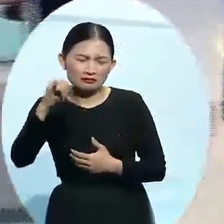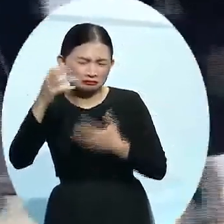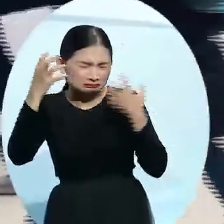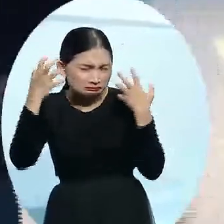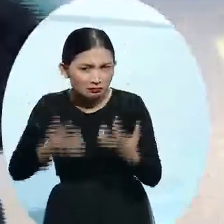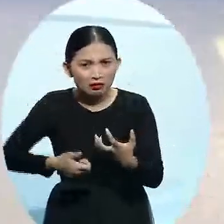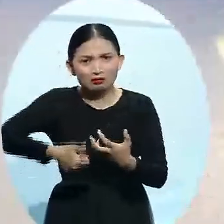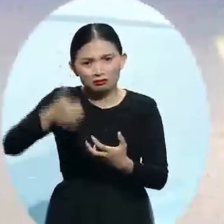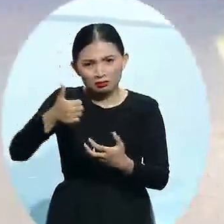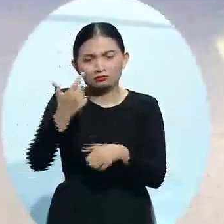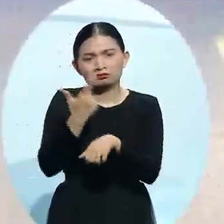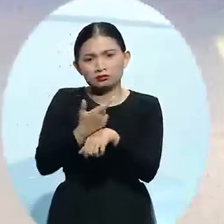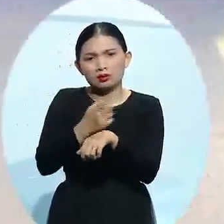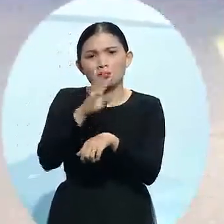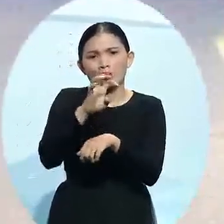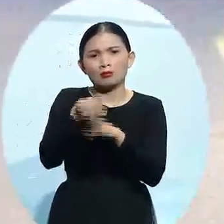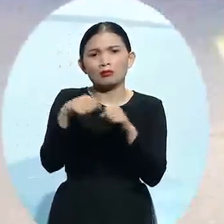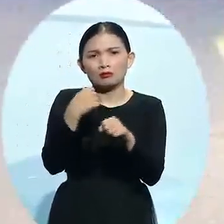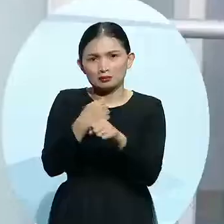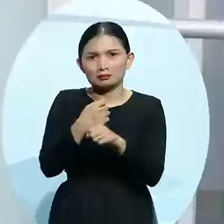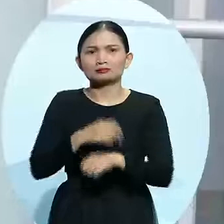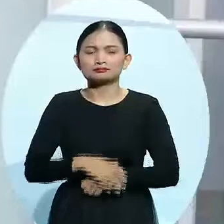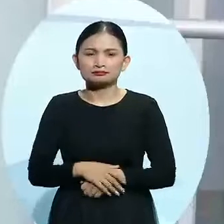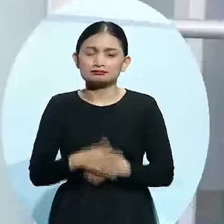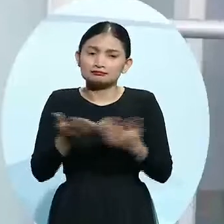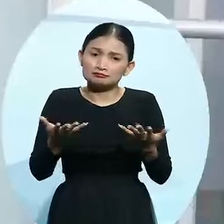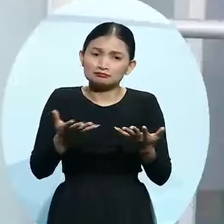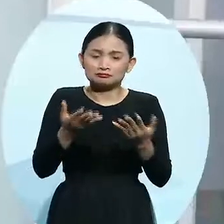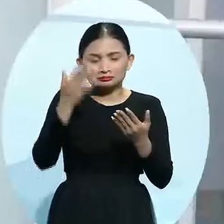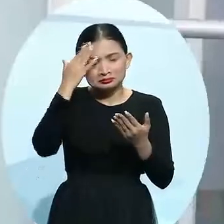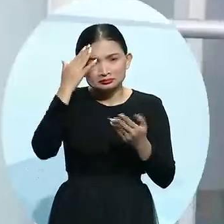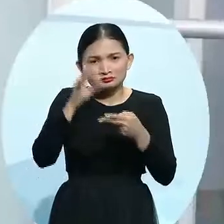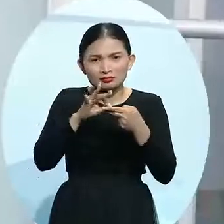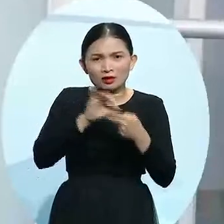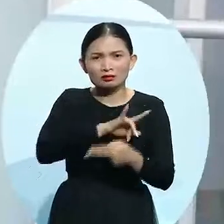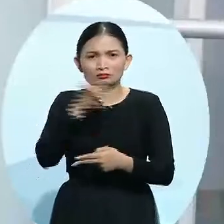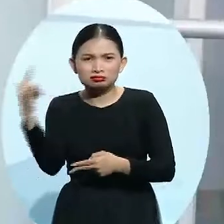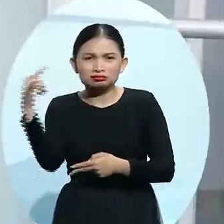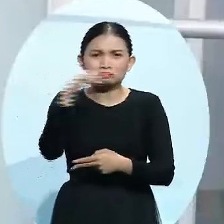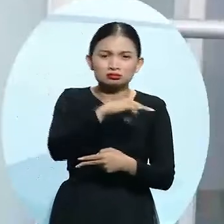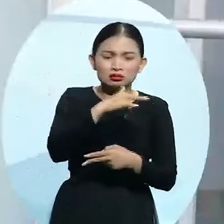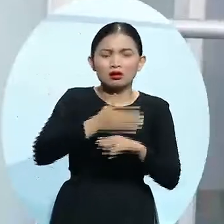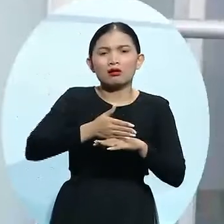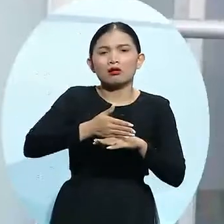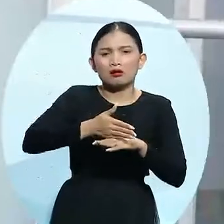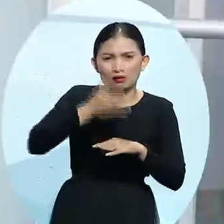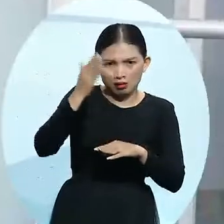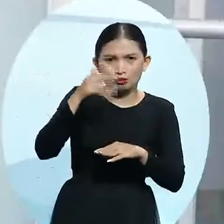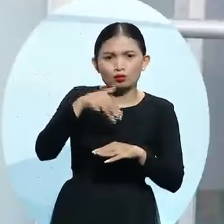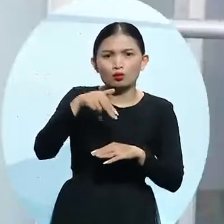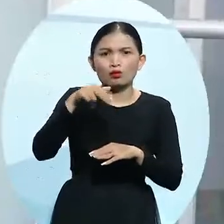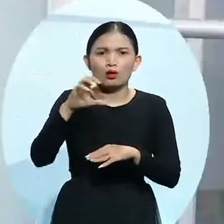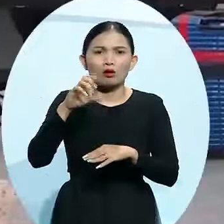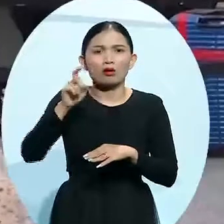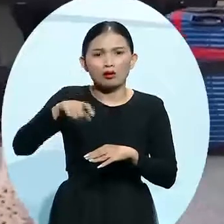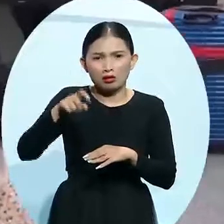năm. Các quan chức hàng không nói rằng, nhu cầu đi lại đang tăng mạnh sau 2 năm đại dịch và họ cần phải tăng giá vé để bù đắp giá nhiên liệu